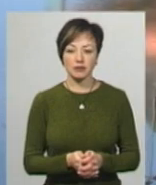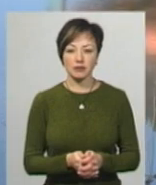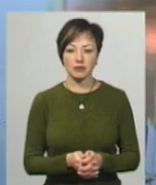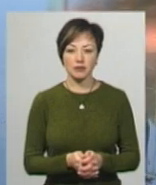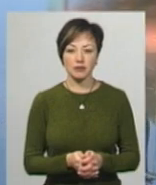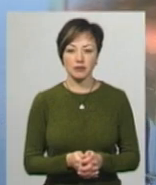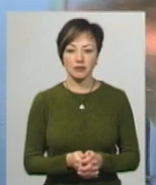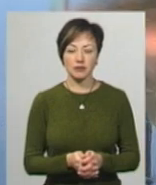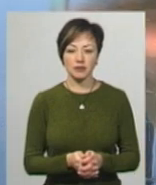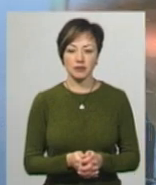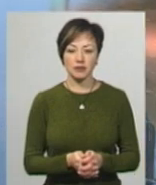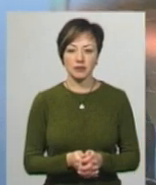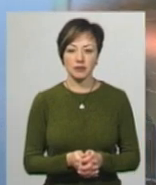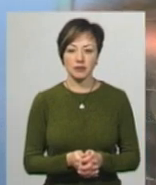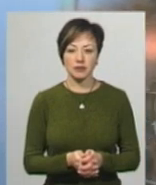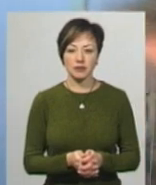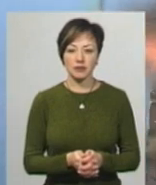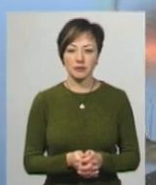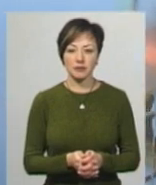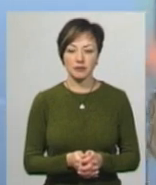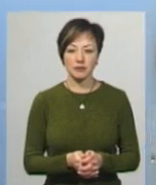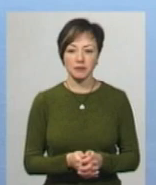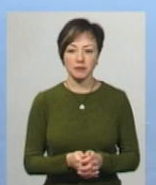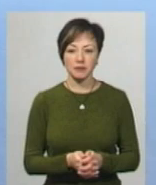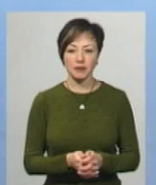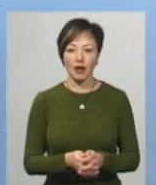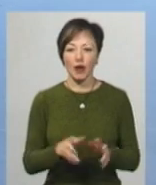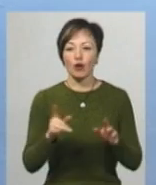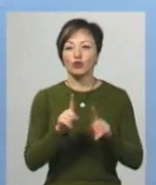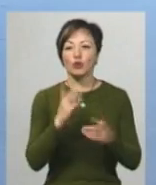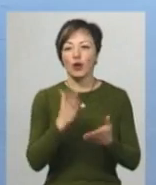Попалося вам під руки. Палку з мотузкою.